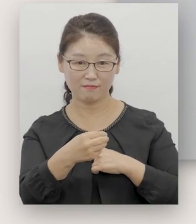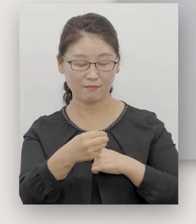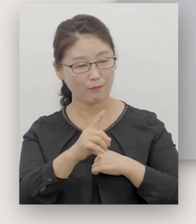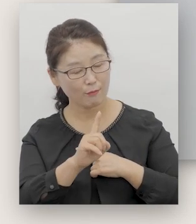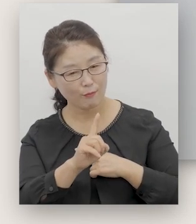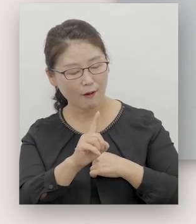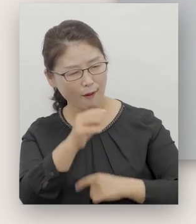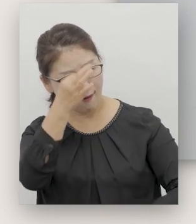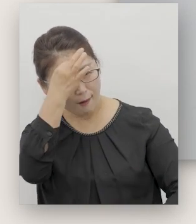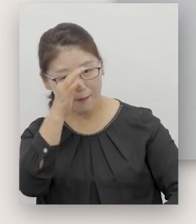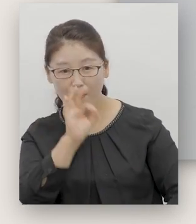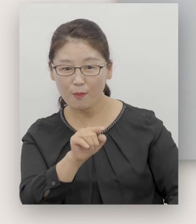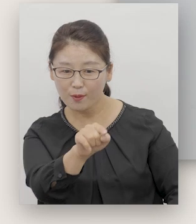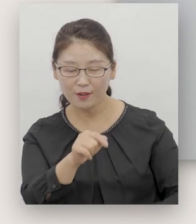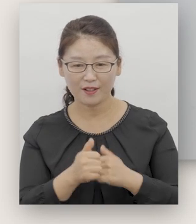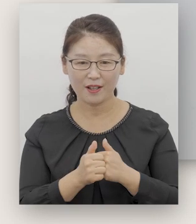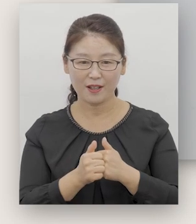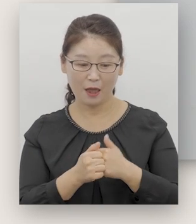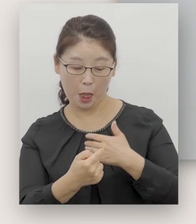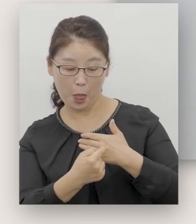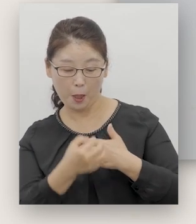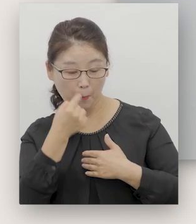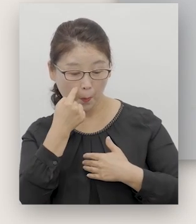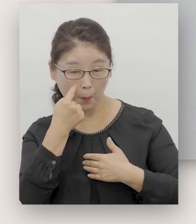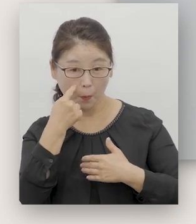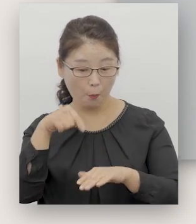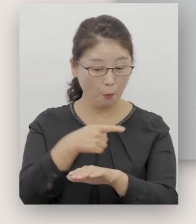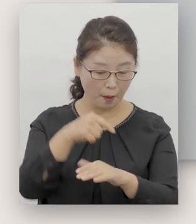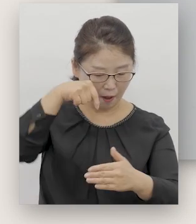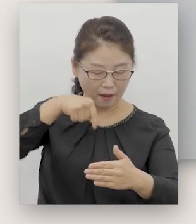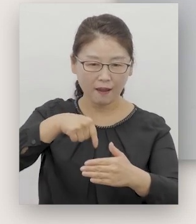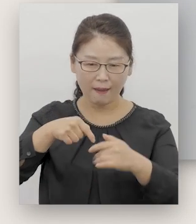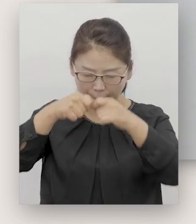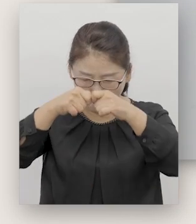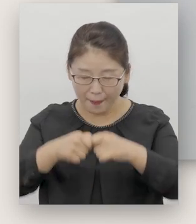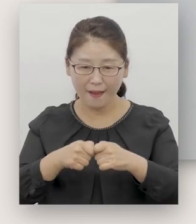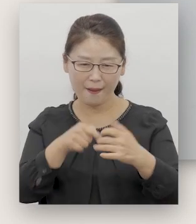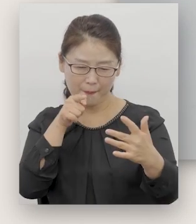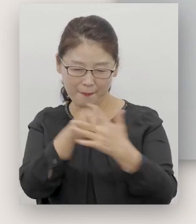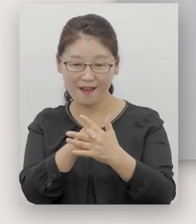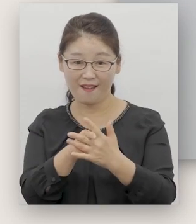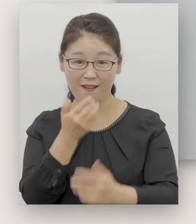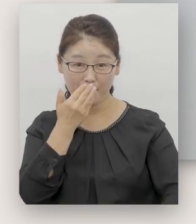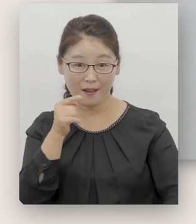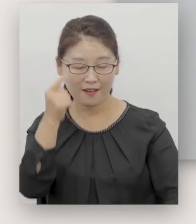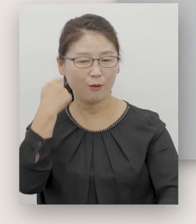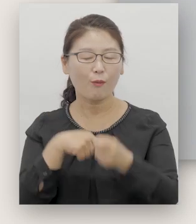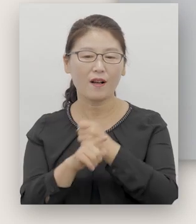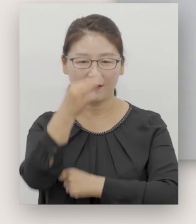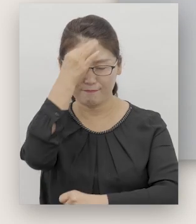가시적으로 보이는 것 이면에 다른 현상이 있다는 걸 또 시각적으로 볼 수 있는 그런 과학기술이 발달했던 것이죠. 그런